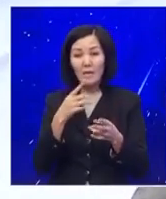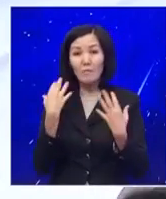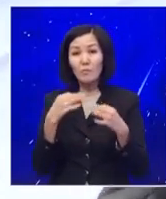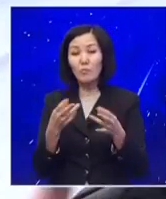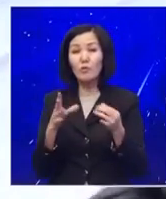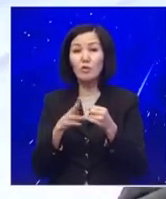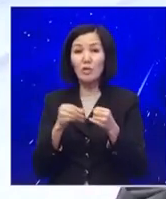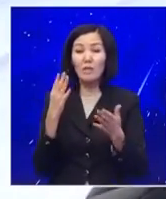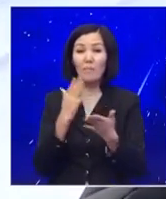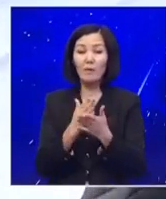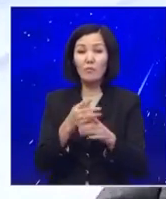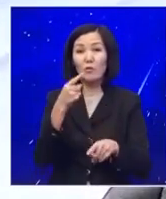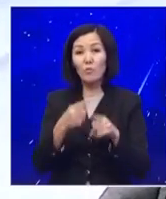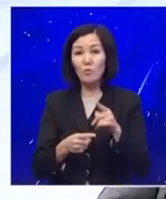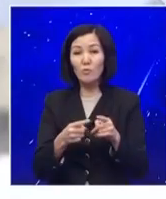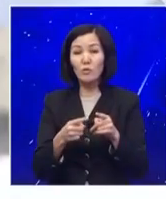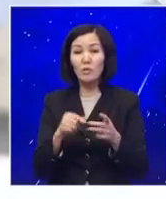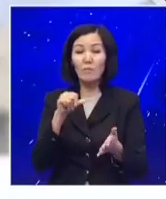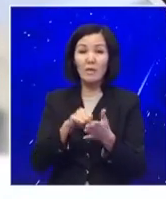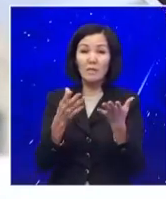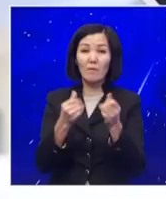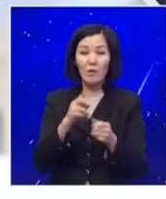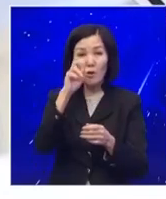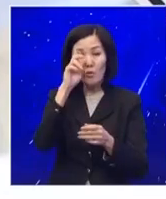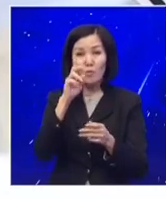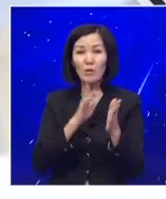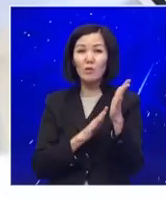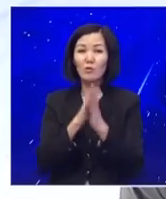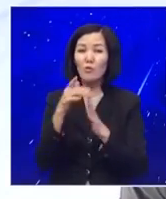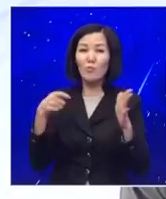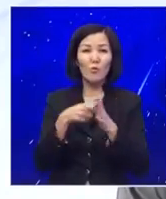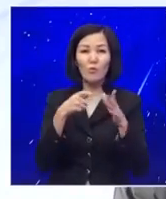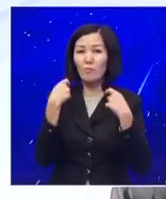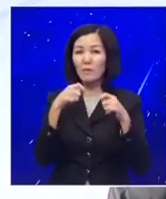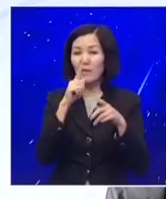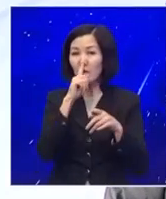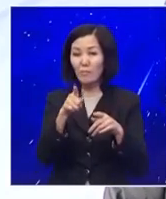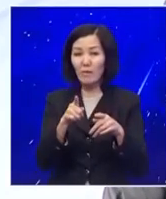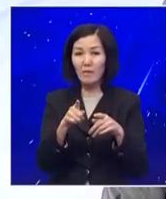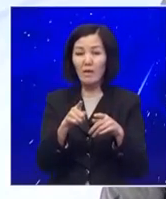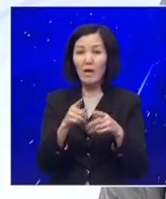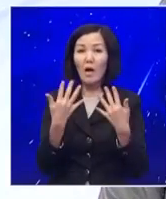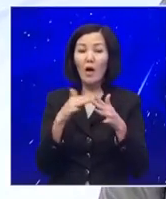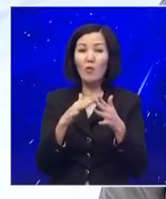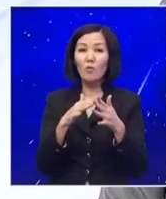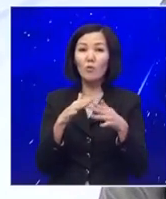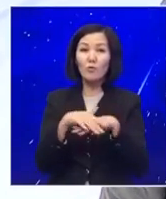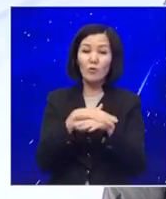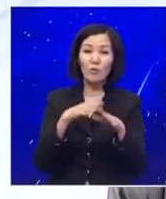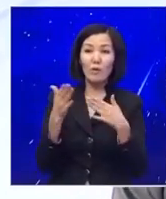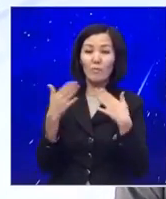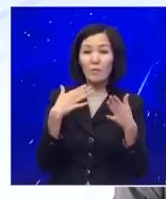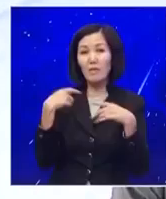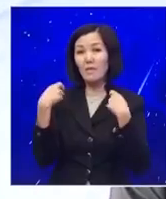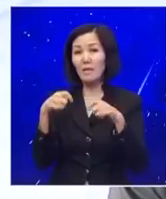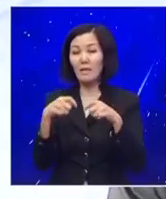болатын болса, конкурсқа шығады, алу керек. Өкімет шөп сатпайды. Шөпті осы ауылдың тұрғындары өздері біріне бірі сатады.